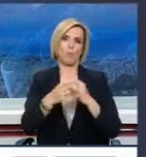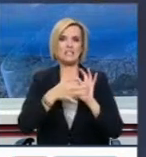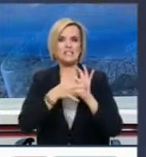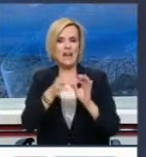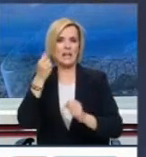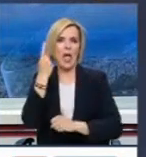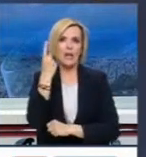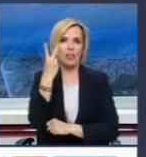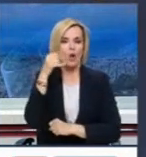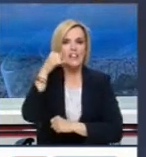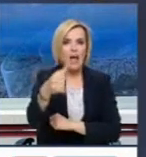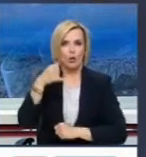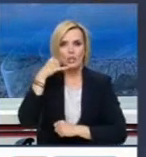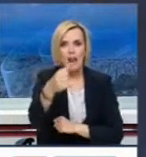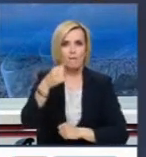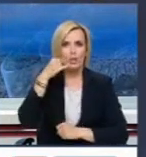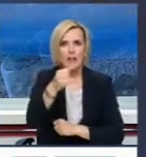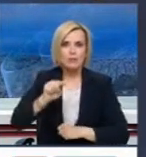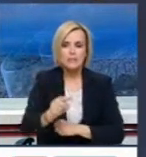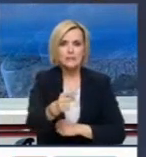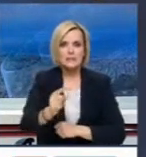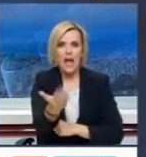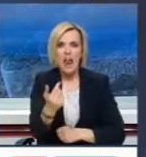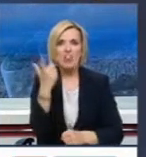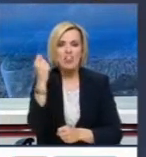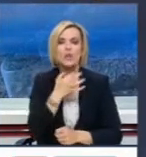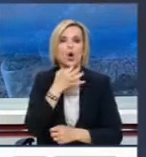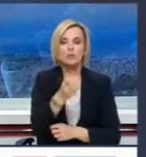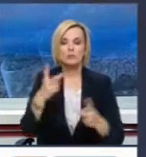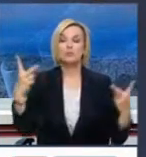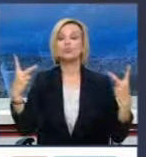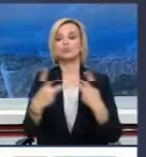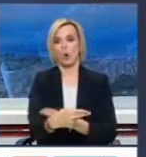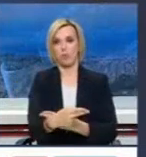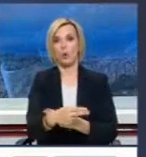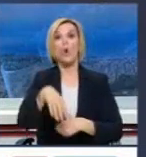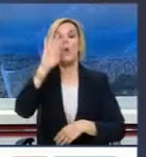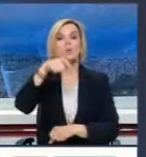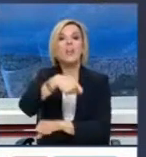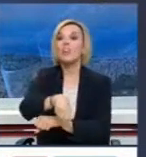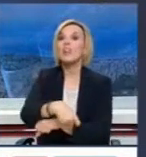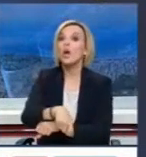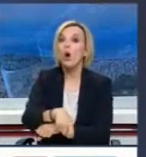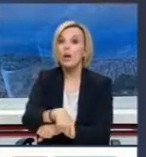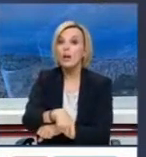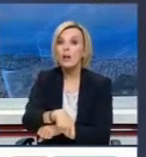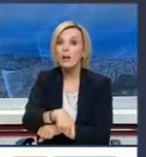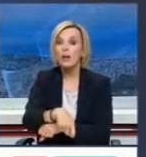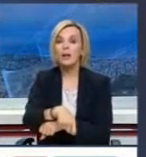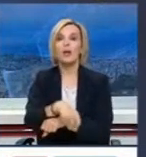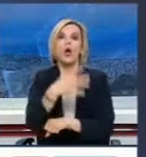Τόσο στις πρακτικές εταιρείες που είναι σε εξαιρετικά ασφυκτικό πλαίσιο, όσο και οι δικηγορικές εταιρείες που εκ